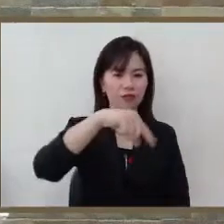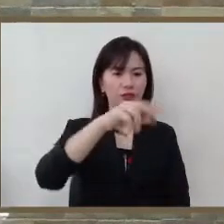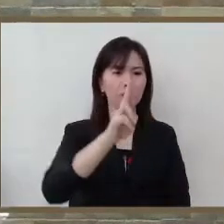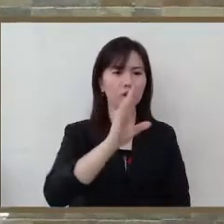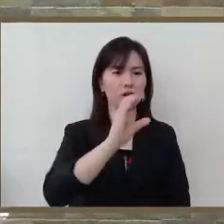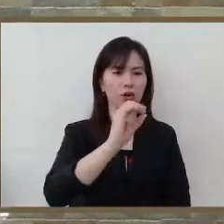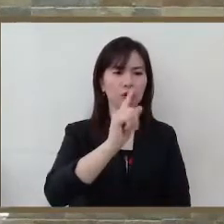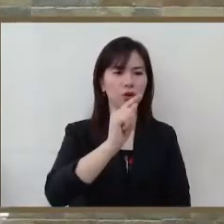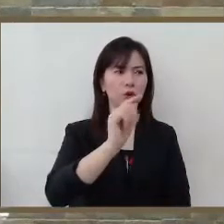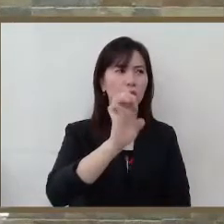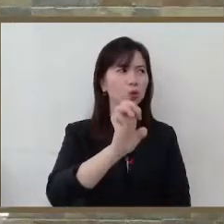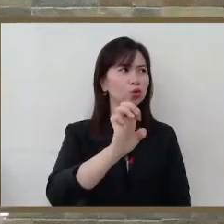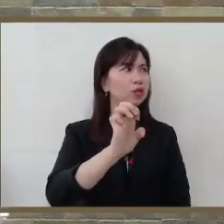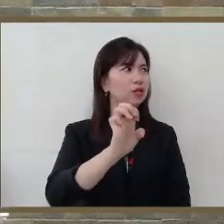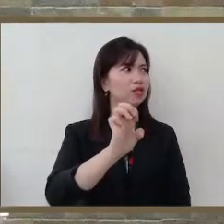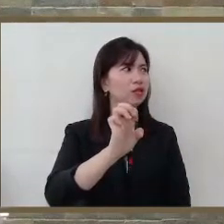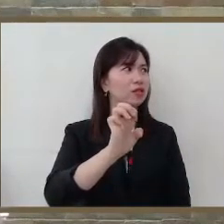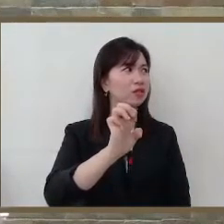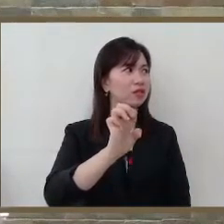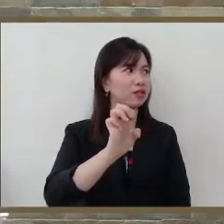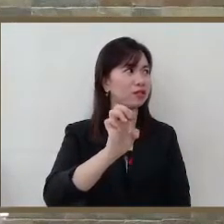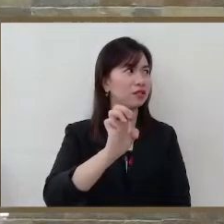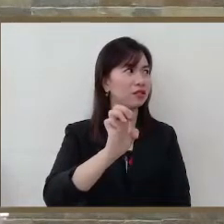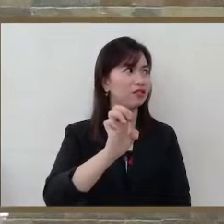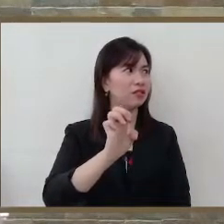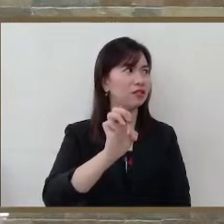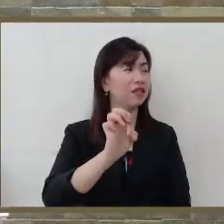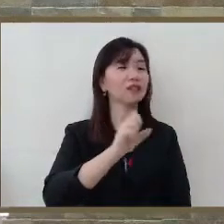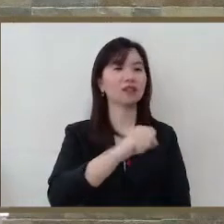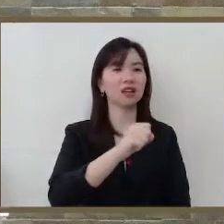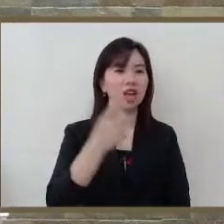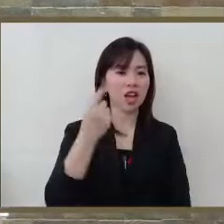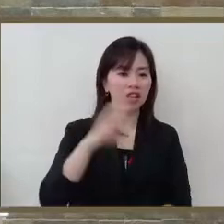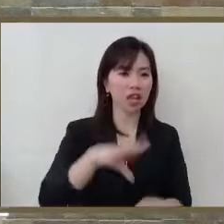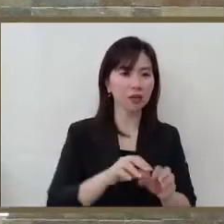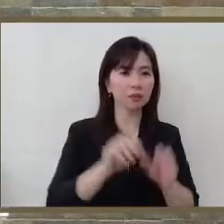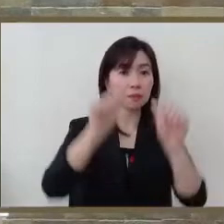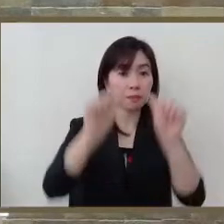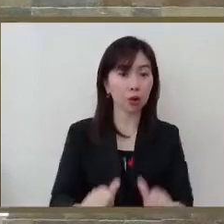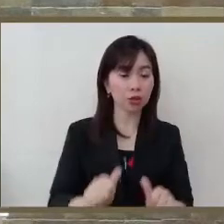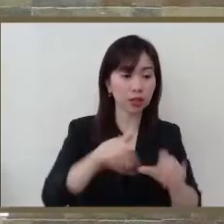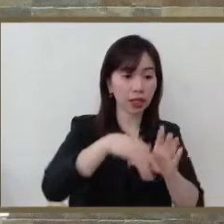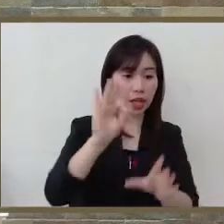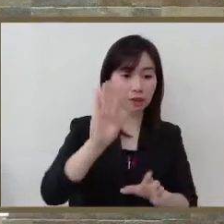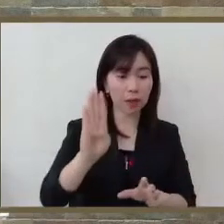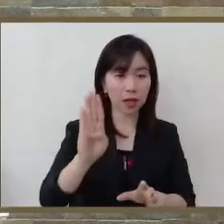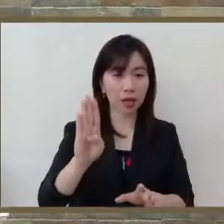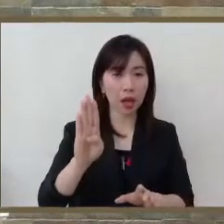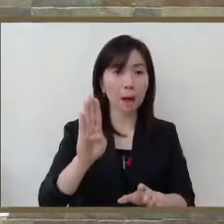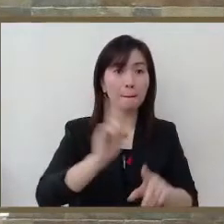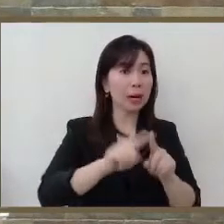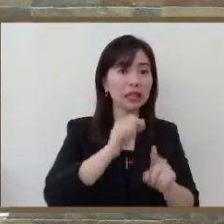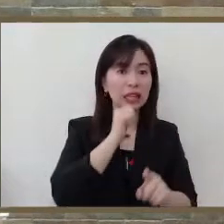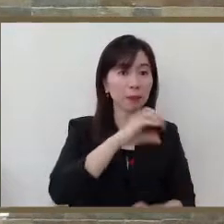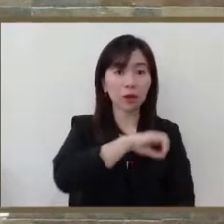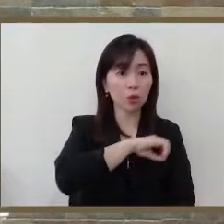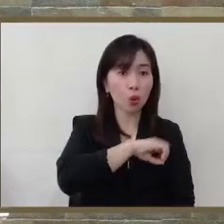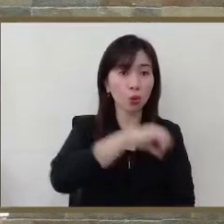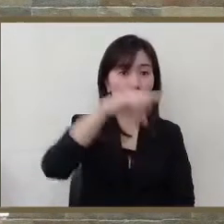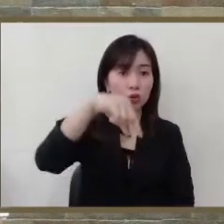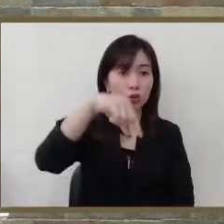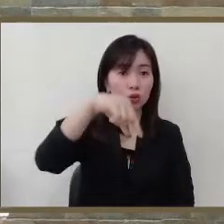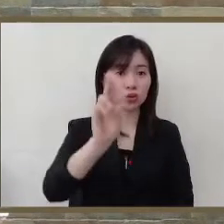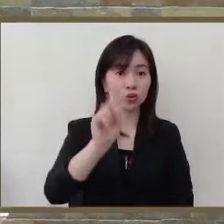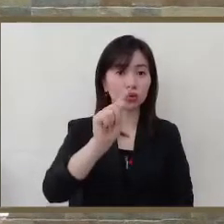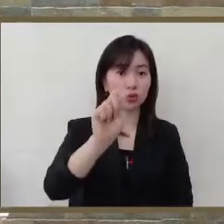ang prinsipyo mo sa buhay, dun ka makikilala. Yan ang tatandaan nyo, young people. Kaya nga, kapag